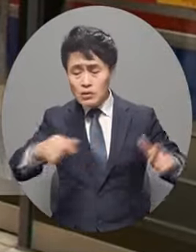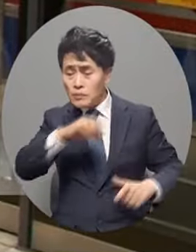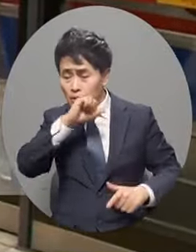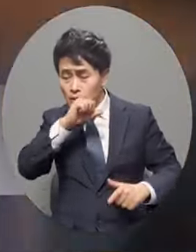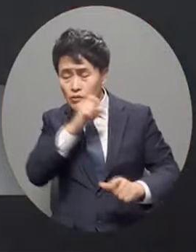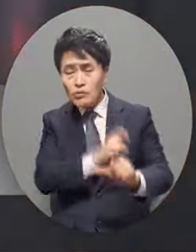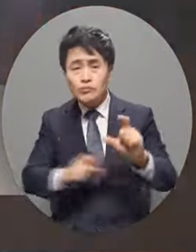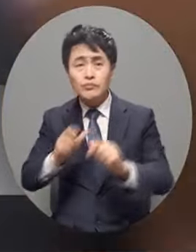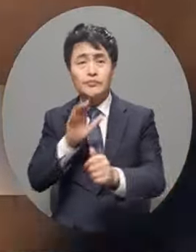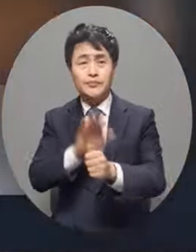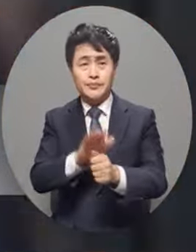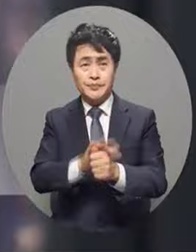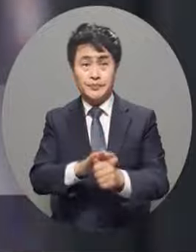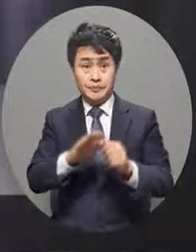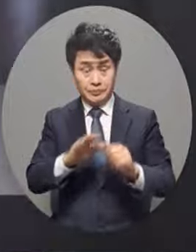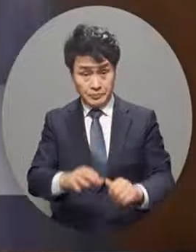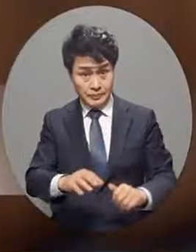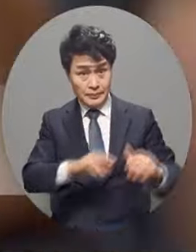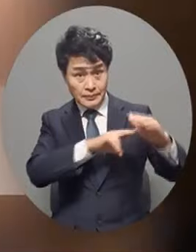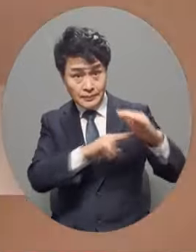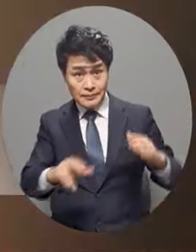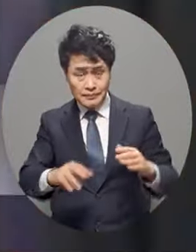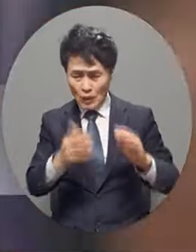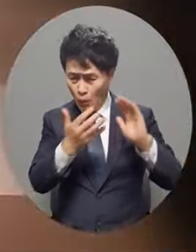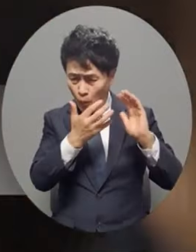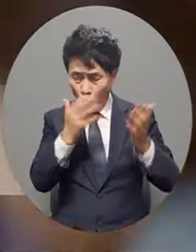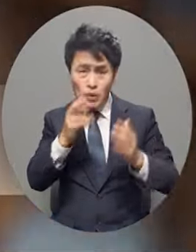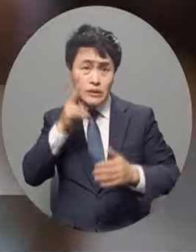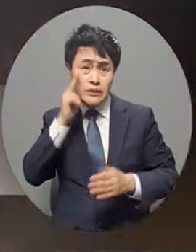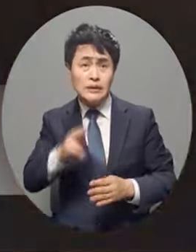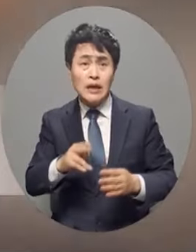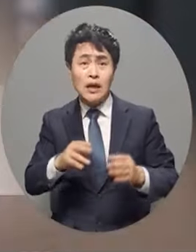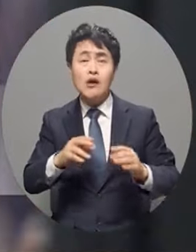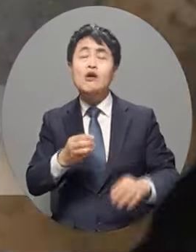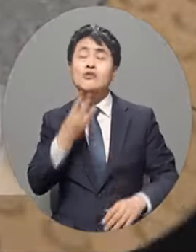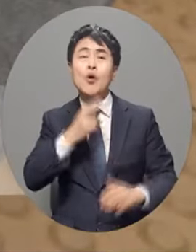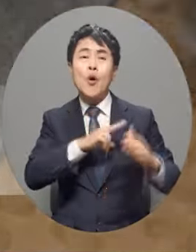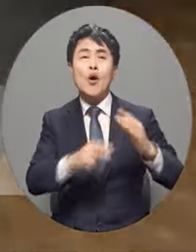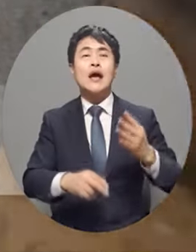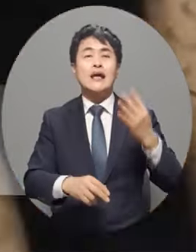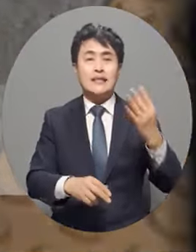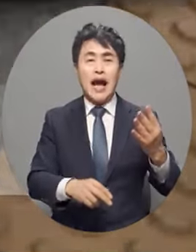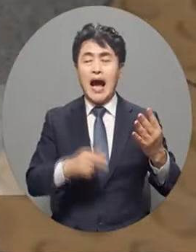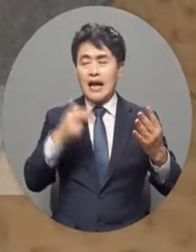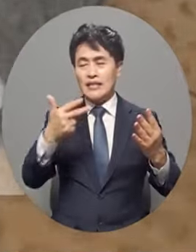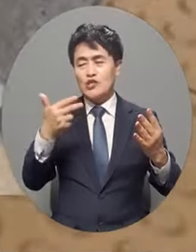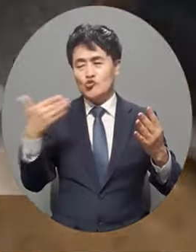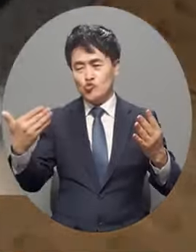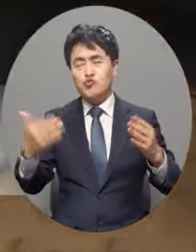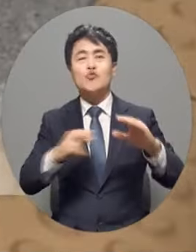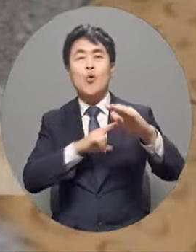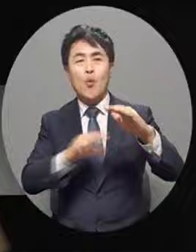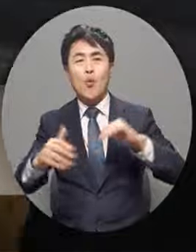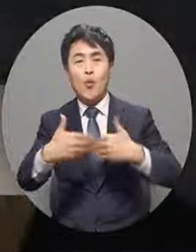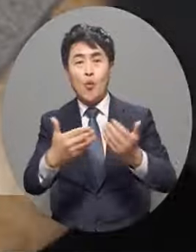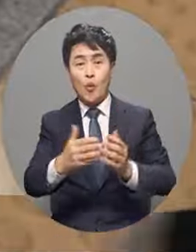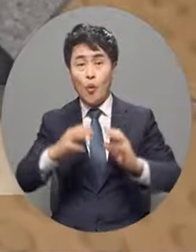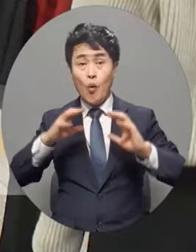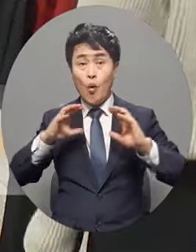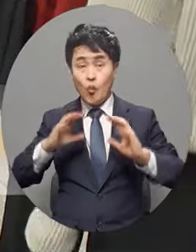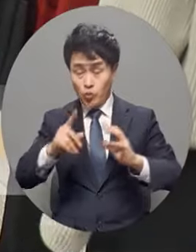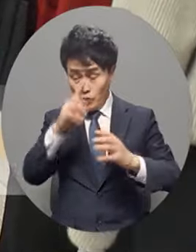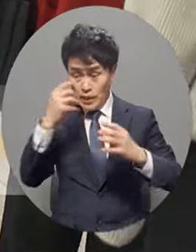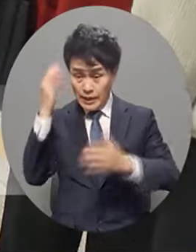지원하기로 했습니다. 대상 노선은 혼잡도가 높은 서울 지하철 4, 7, 9호선으로 국비와 시비를